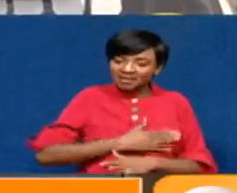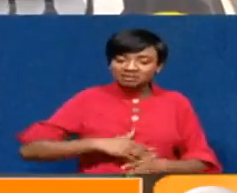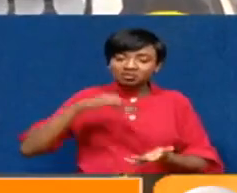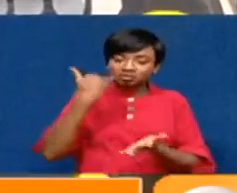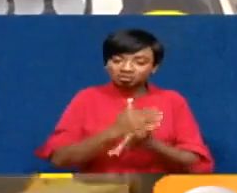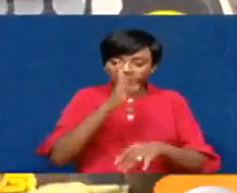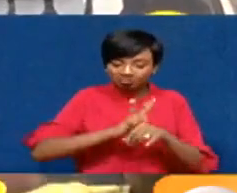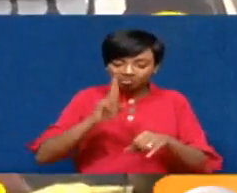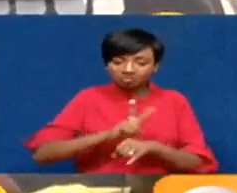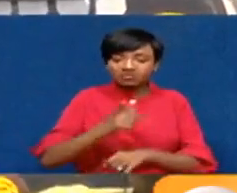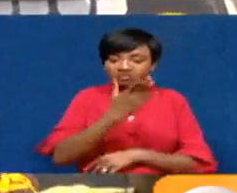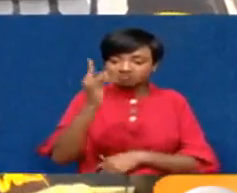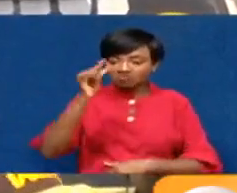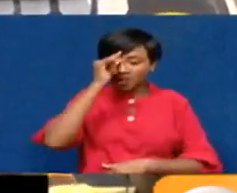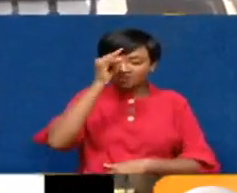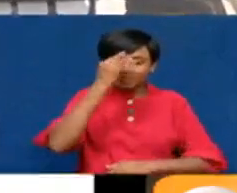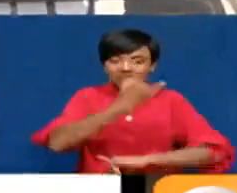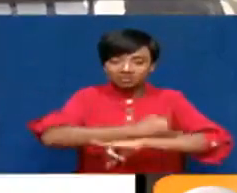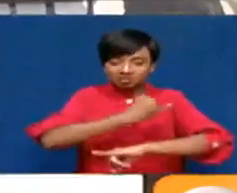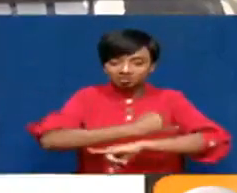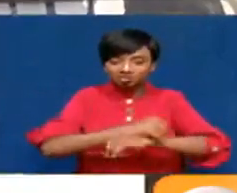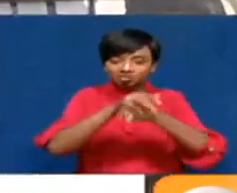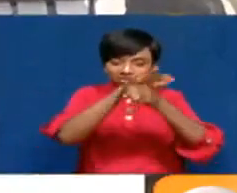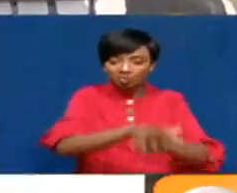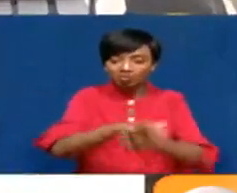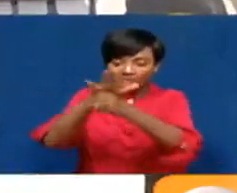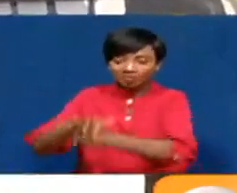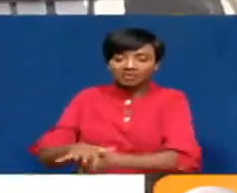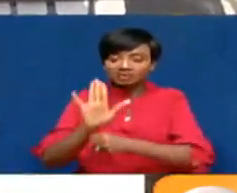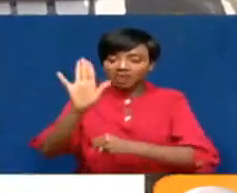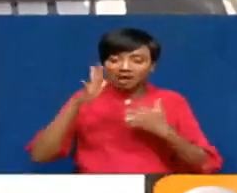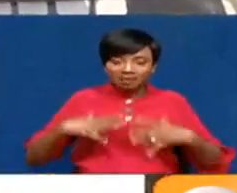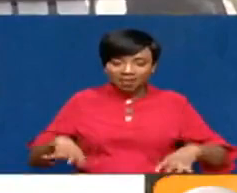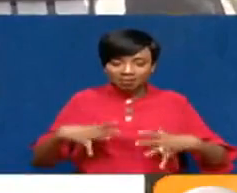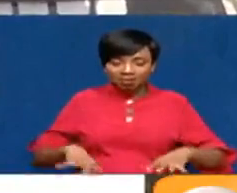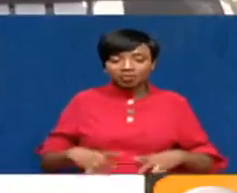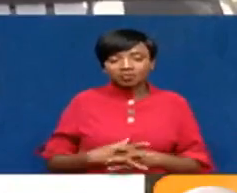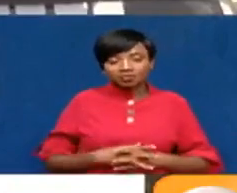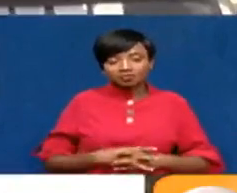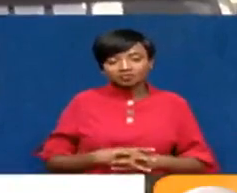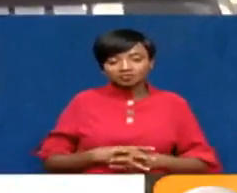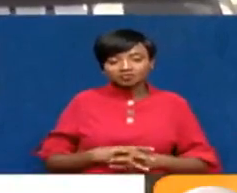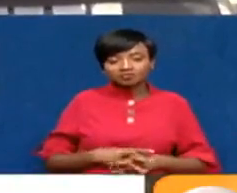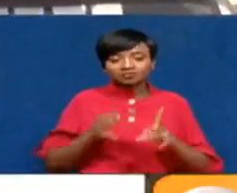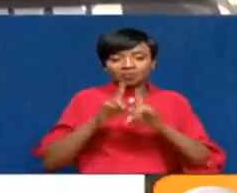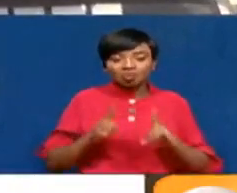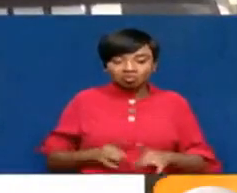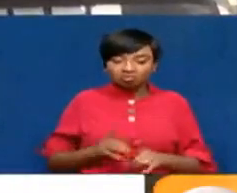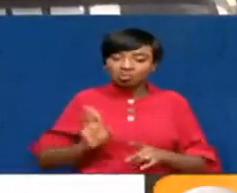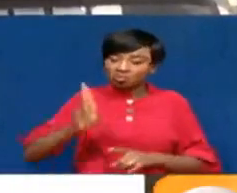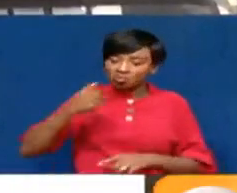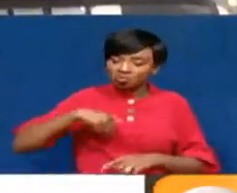the institutions of state to hurt your people and your supporters. And we are requesting